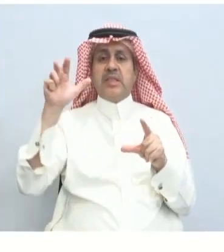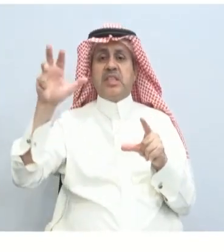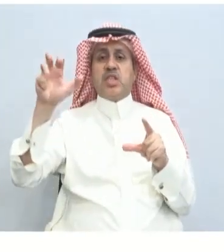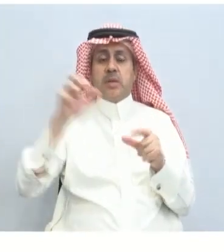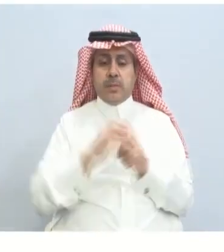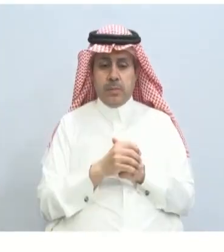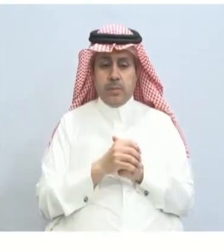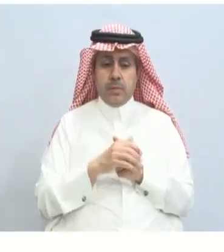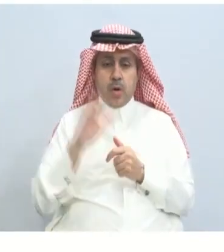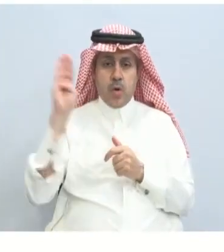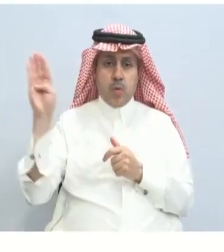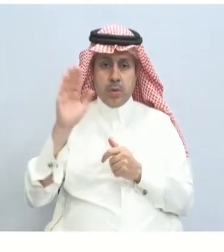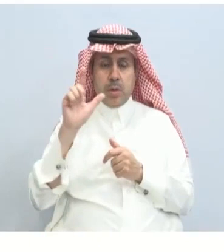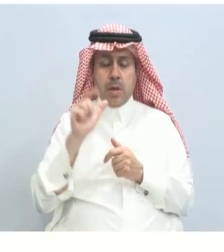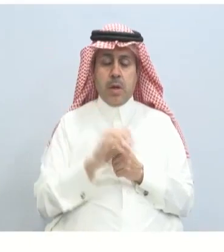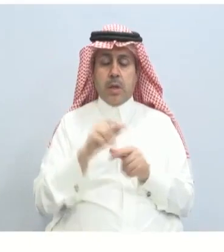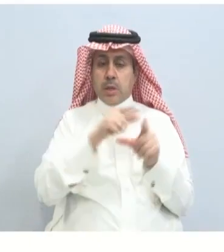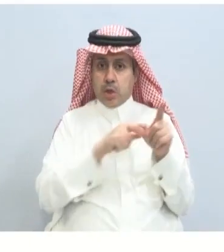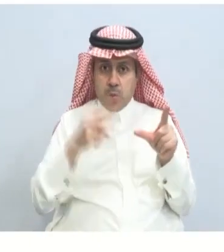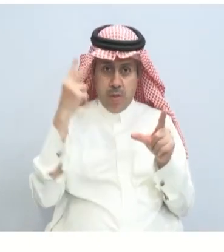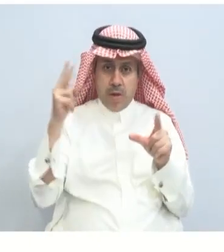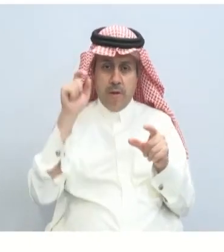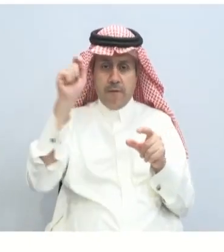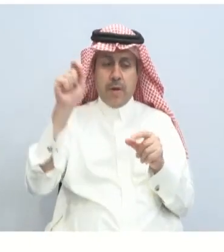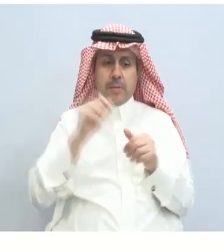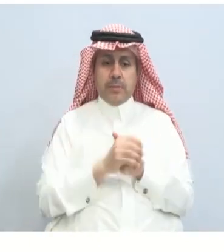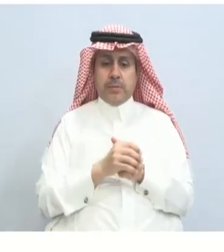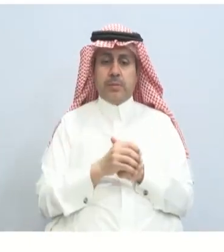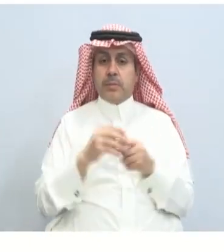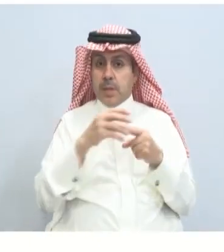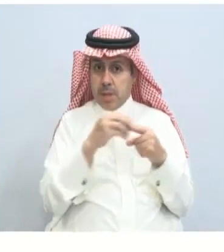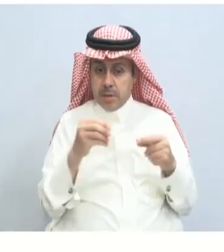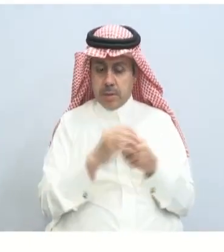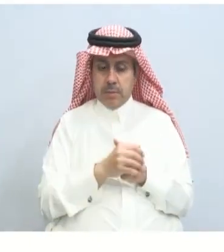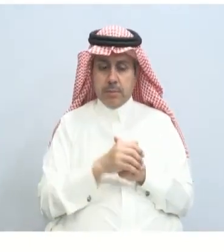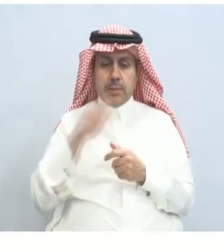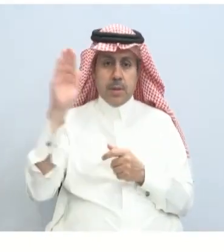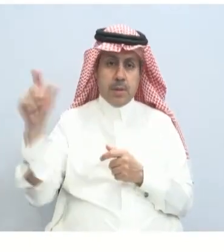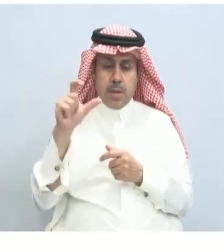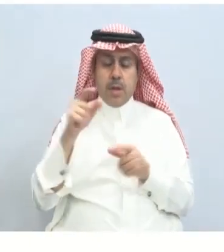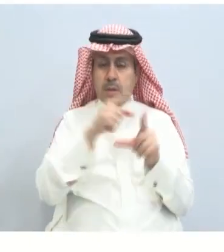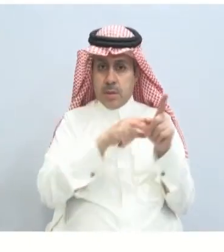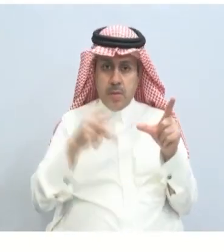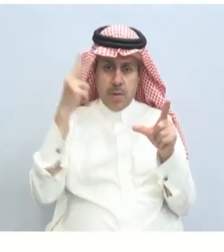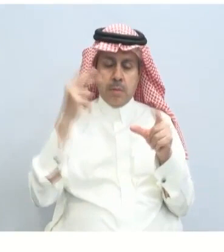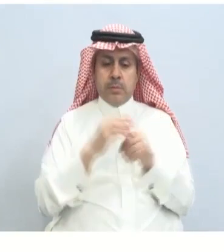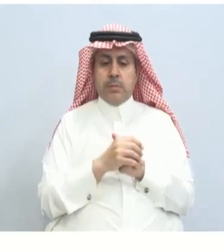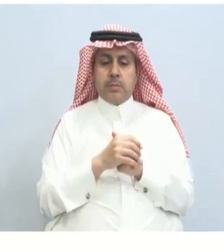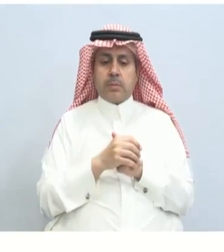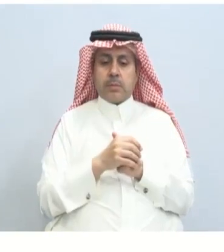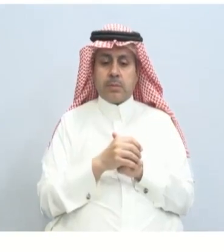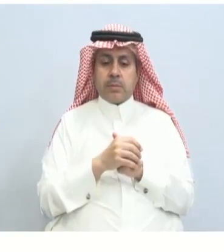كوساين الزاويه الثانيه اللي هي يتا ناقصا ساين الزاويه الثانيه اللي هي